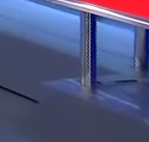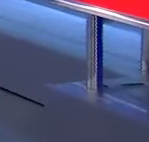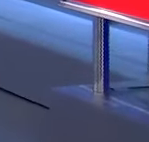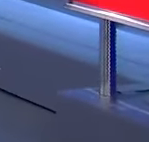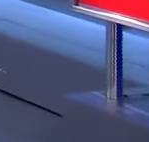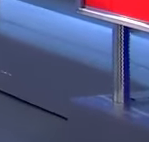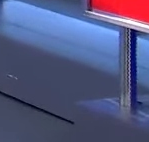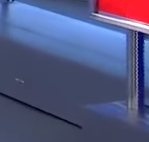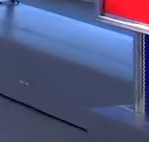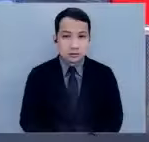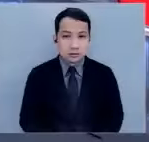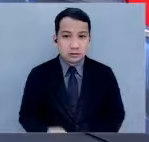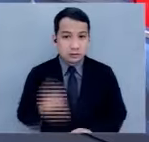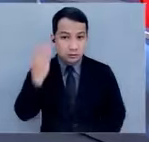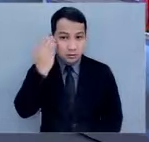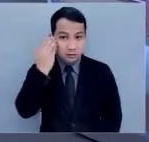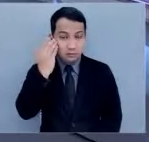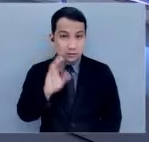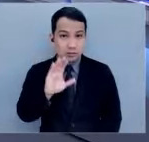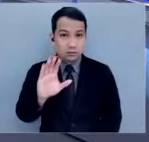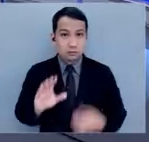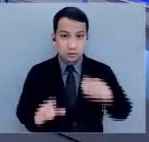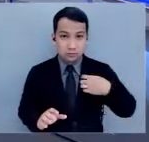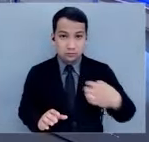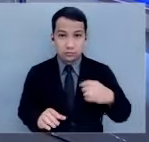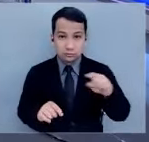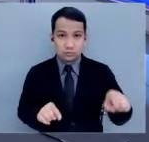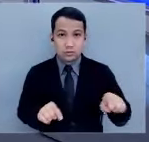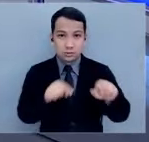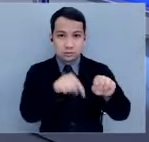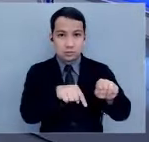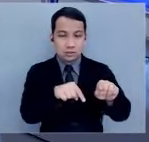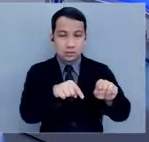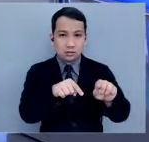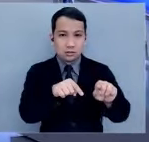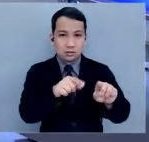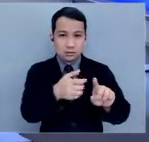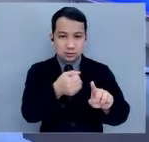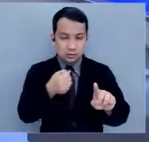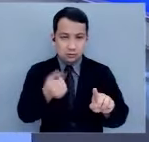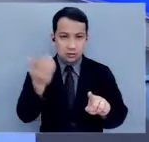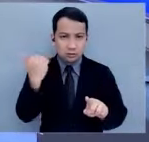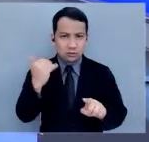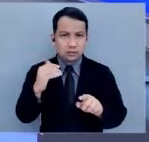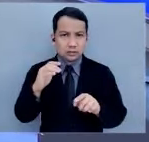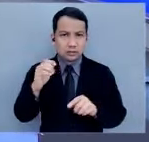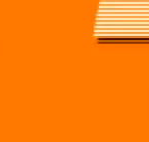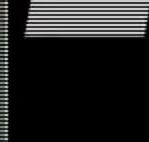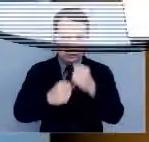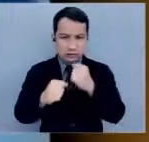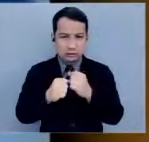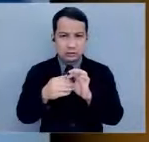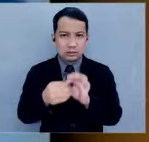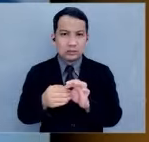armadong grupong 10 taon na ang nakararaan. Sa frontline ng balita niyan, Simon Gualvez.